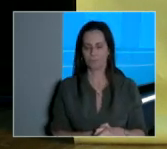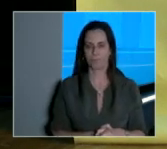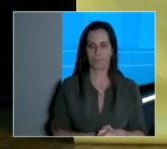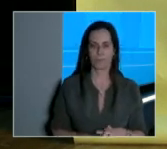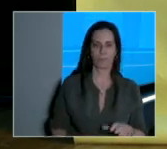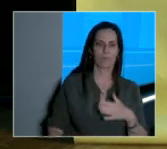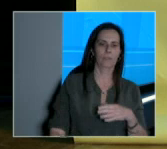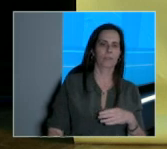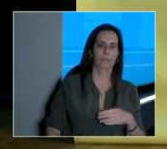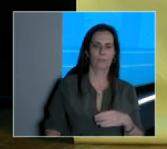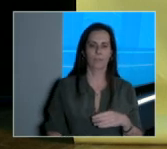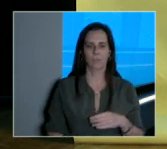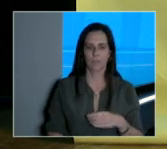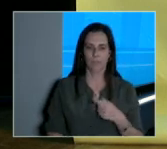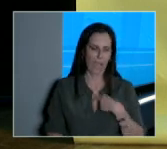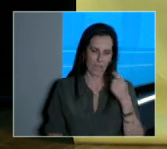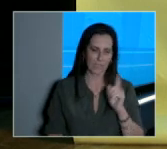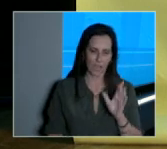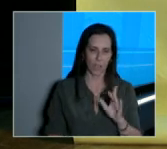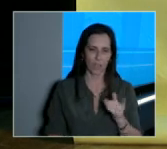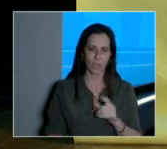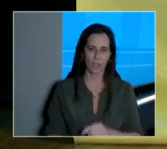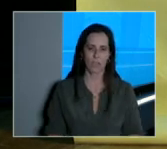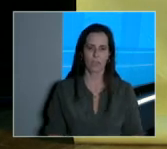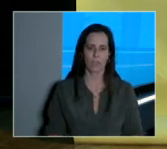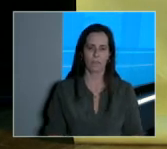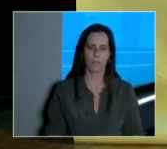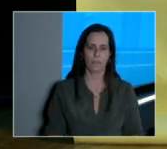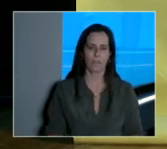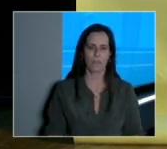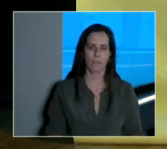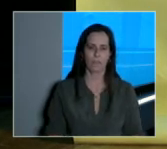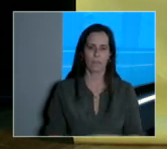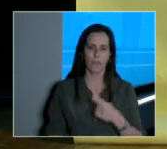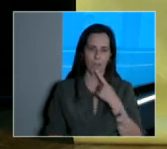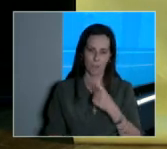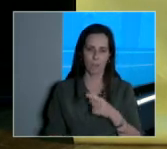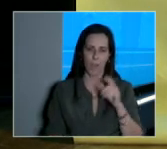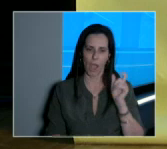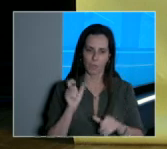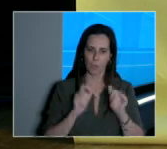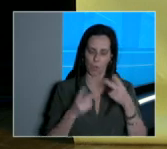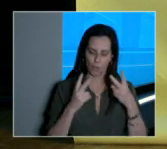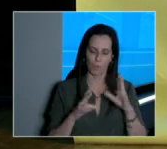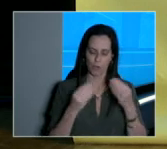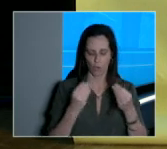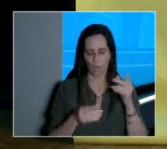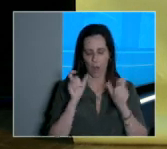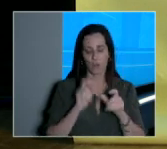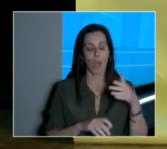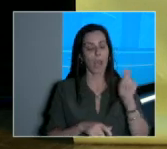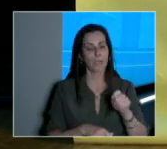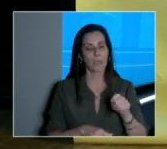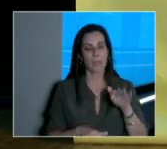בואו נרגע, נרגע אני מתכוון במובן הזה, ונתייחס לנבחרי הציבור כאל אנשים שכן חשובה להם טובת הציבור.